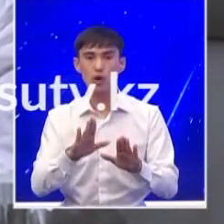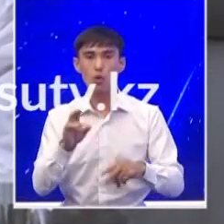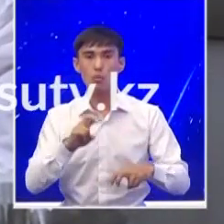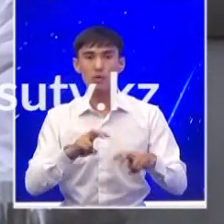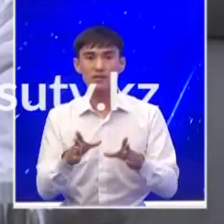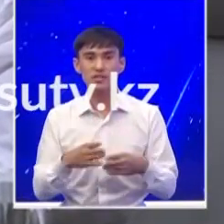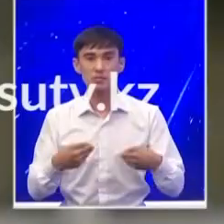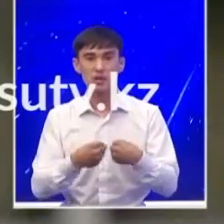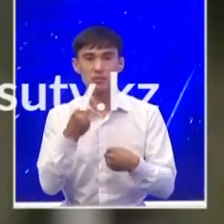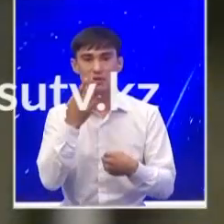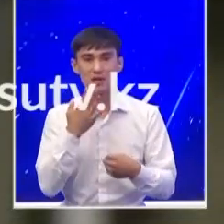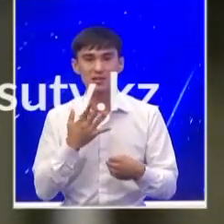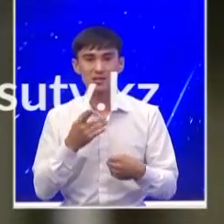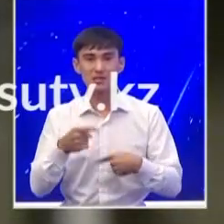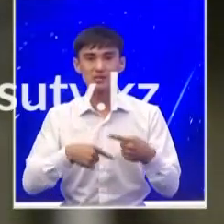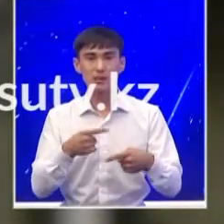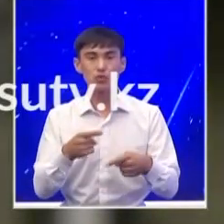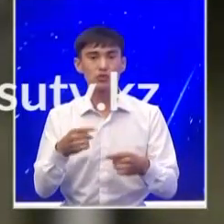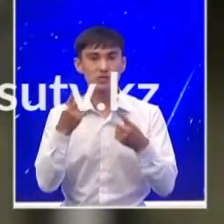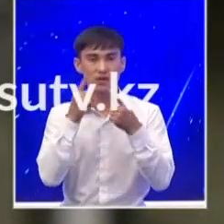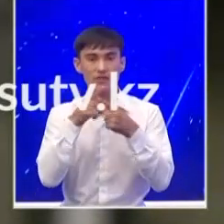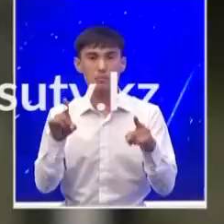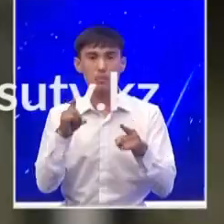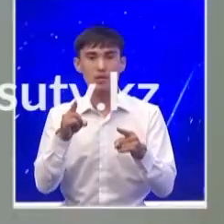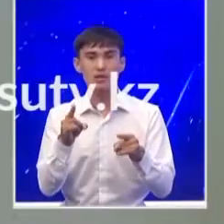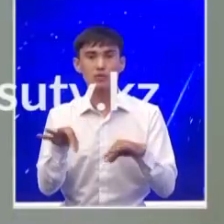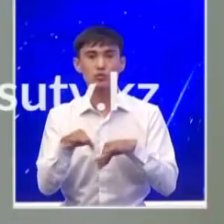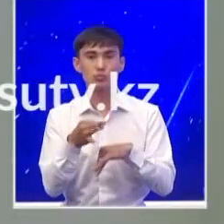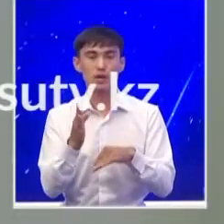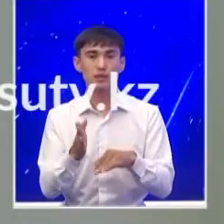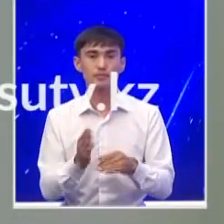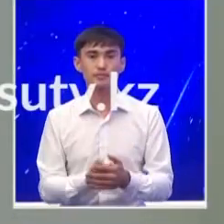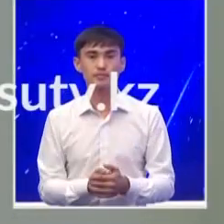приверженцев семейным традициям, но и у современных супружеских пар.